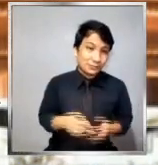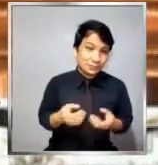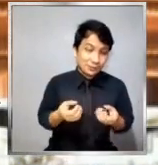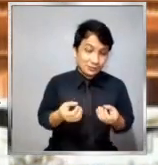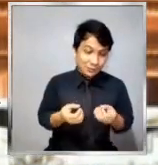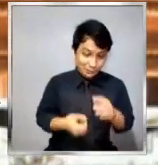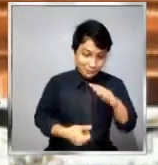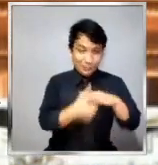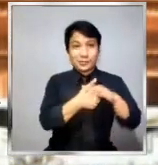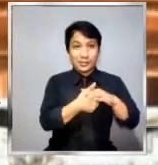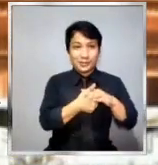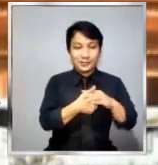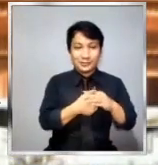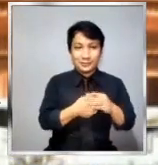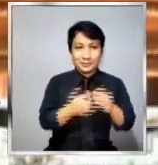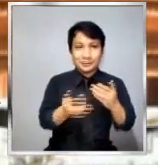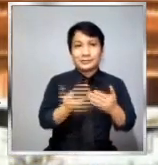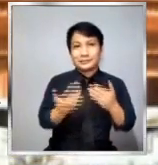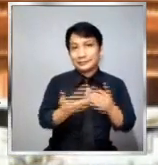ganun. Pareho tayo. Pareho.